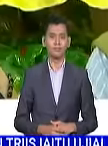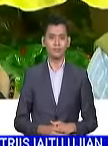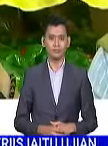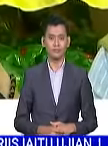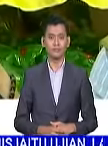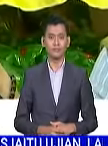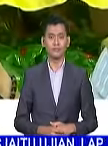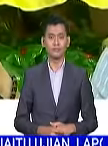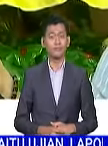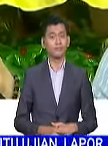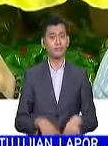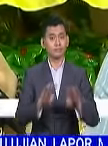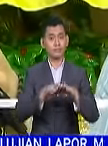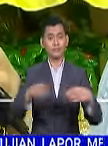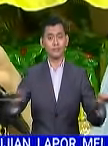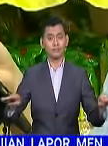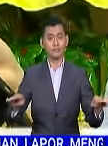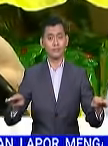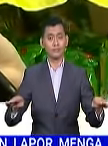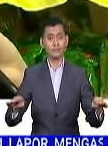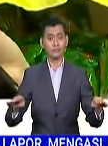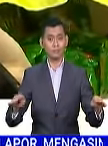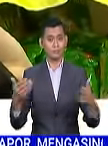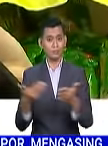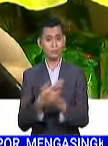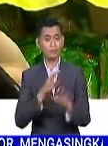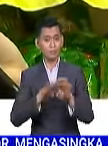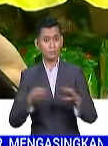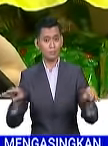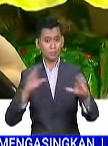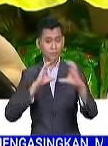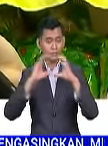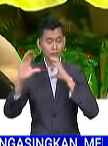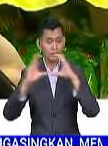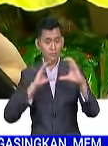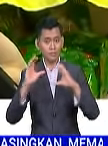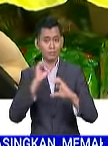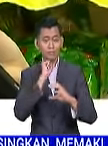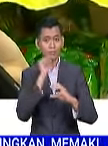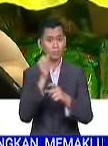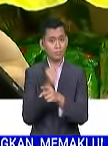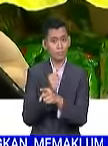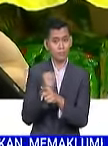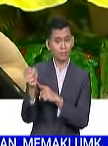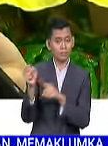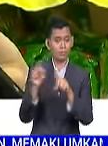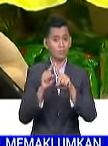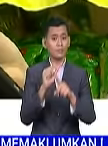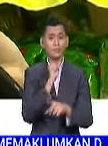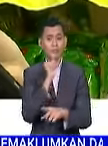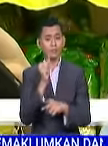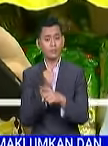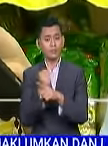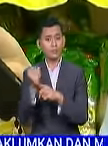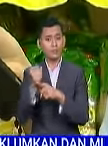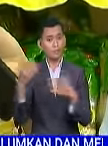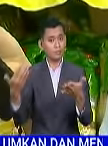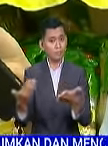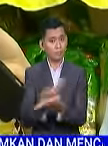Kan bahasa baru, ini adalah bahasa komunikasi. Dia bukan subjek, dia bukan mata pelajaran baru,